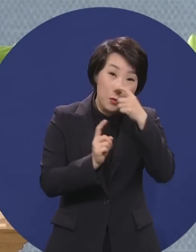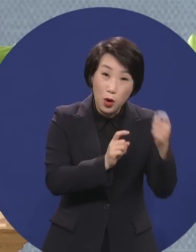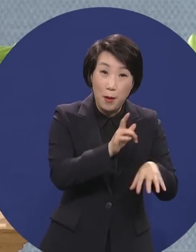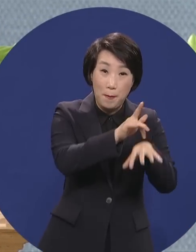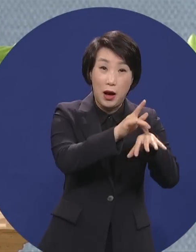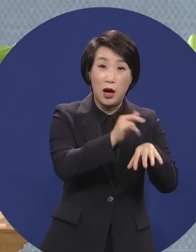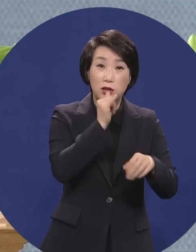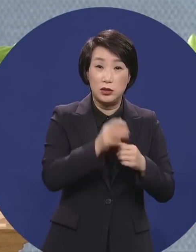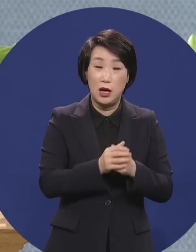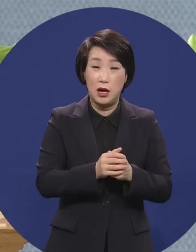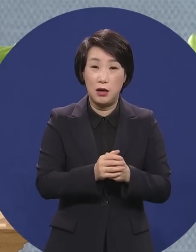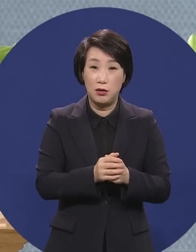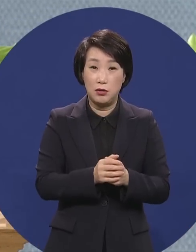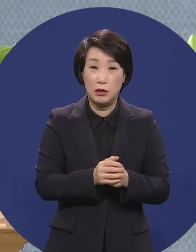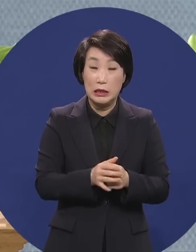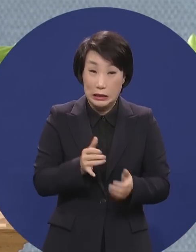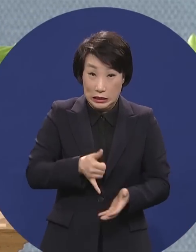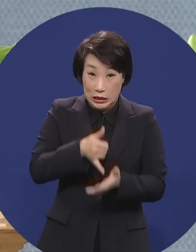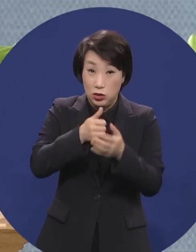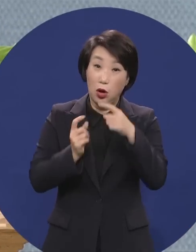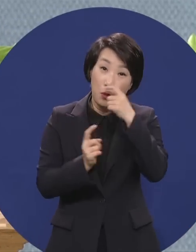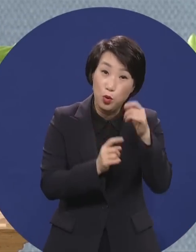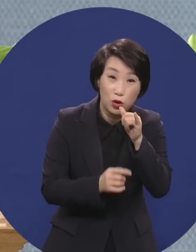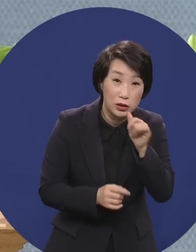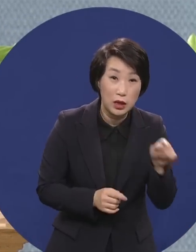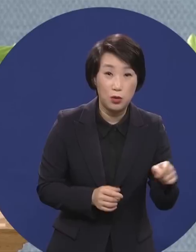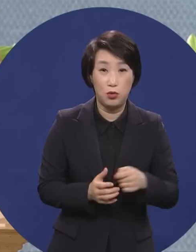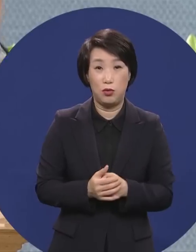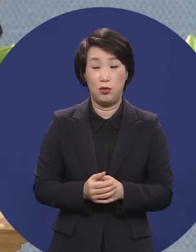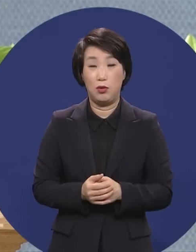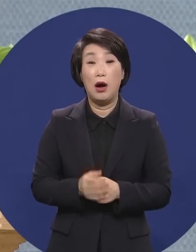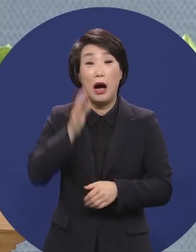미혹하는 마귀가 인격적으로 미혹했다는 거예요.